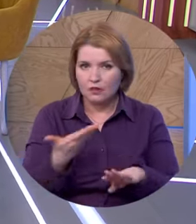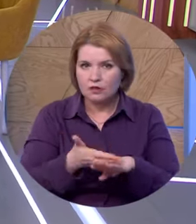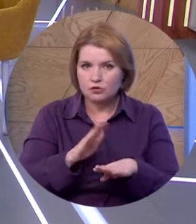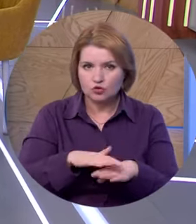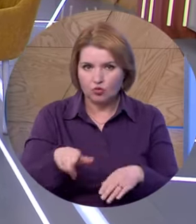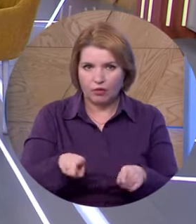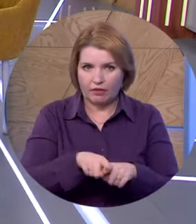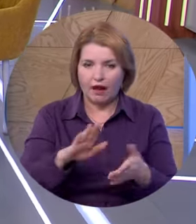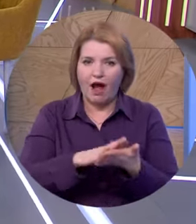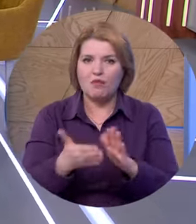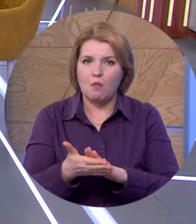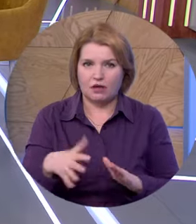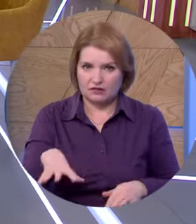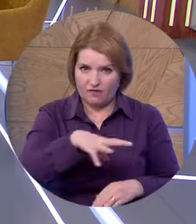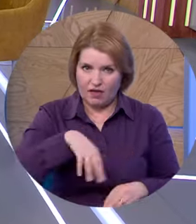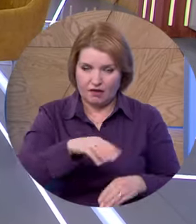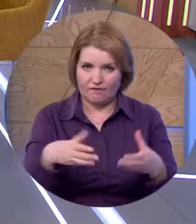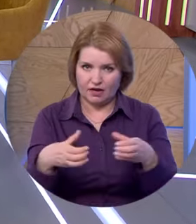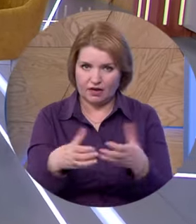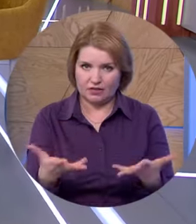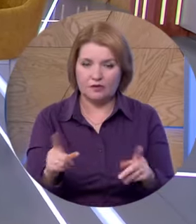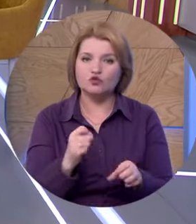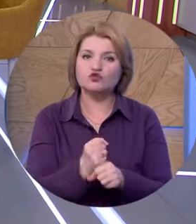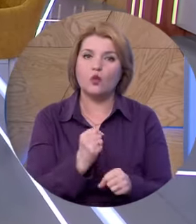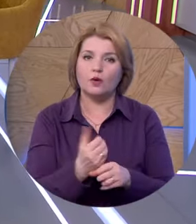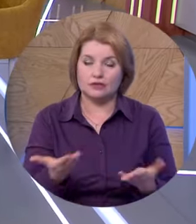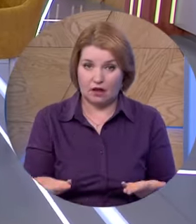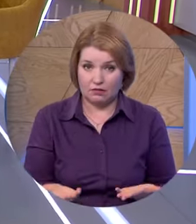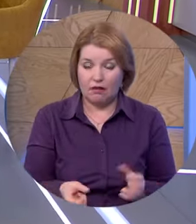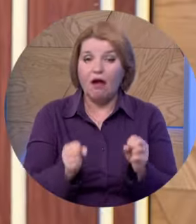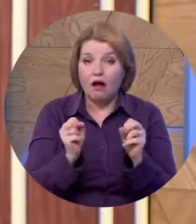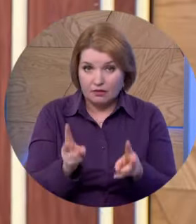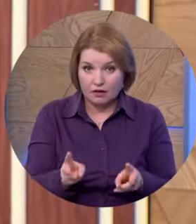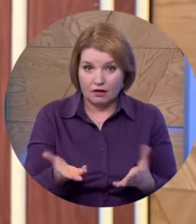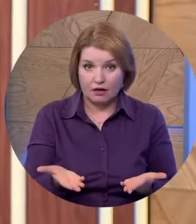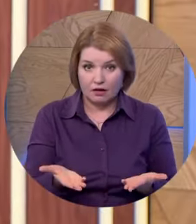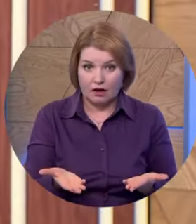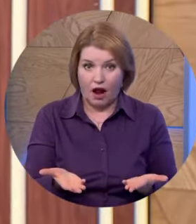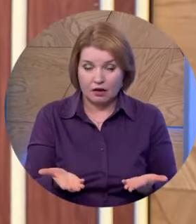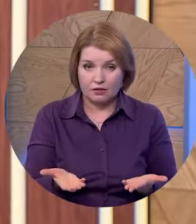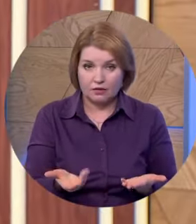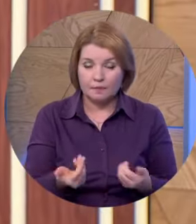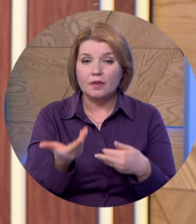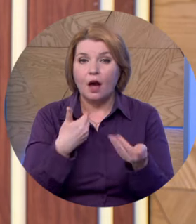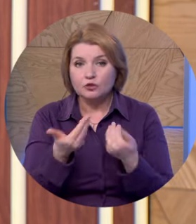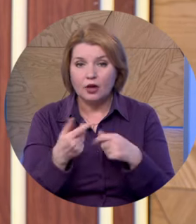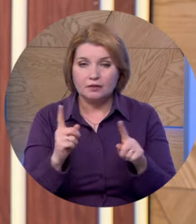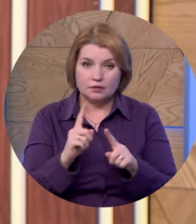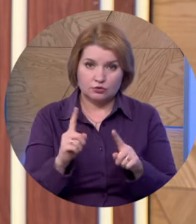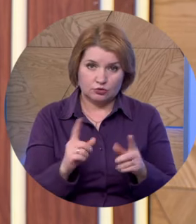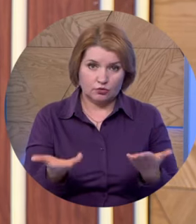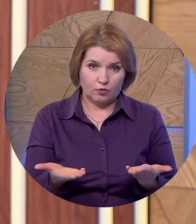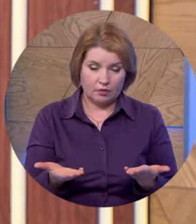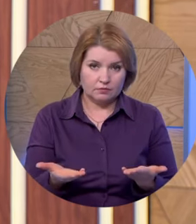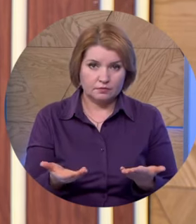тиран, да. Тиран местный. Что делать, да? Вот да. Такой вопрос, да? Да, вот да. Как мне лучше все-таки как-то коммуницировать, чтобы не было себе во вред, потому